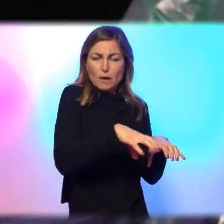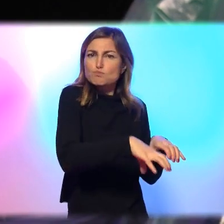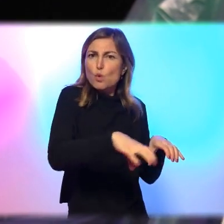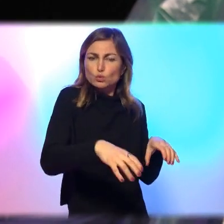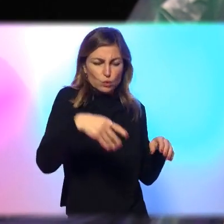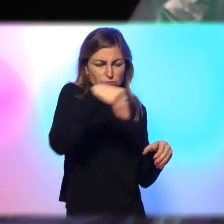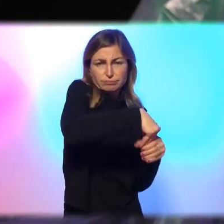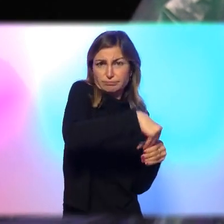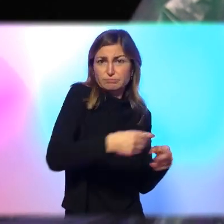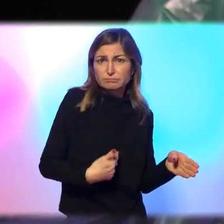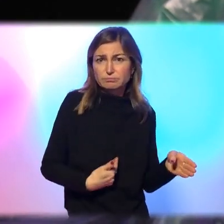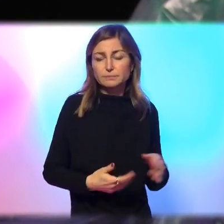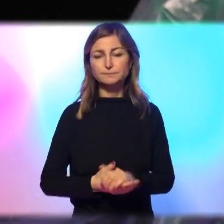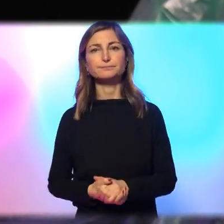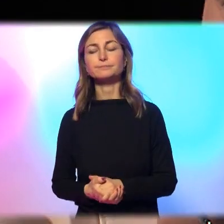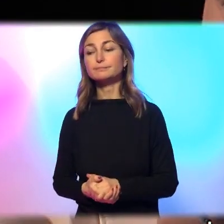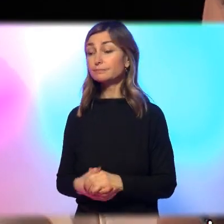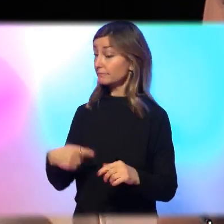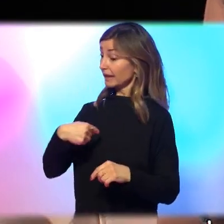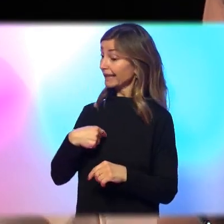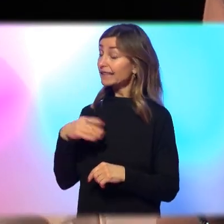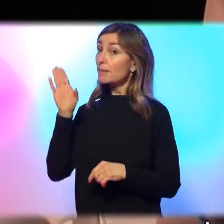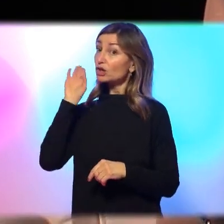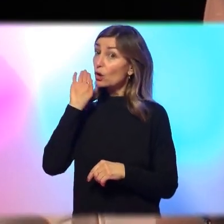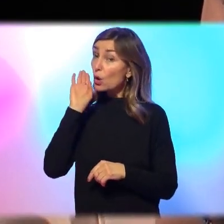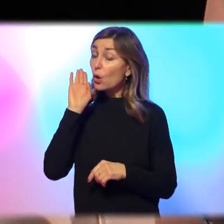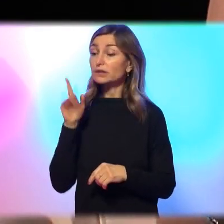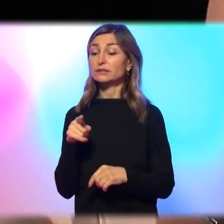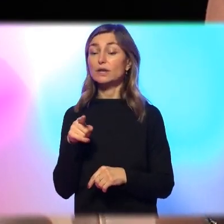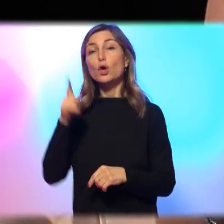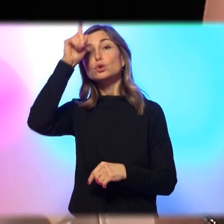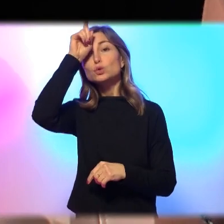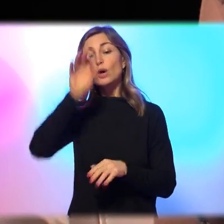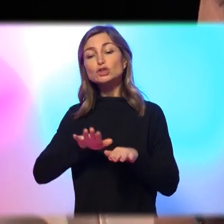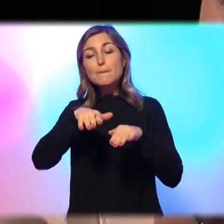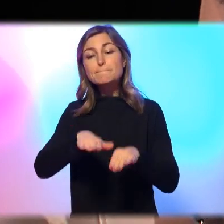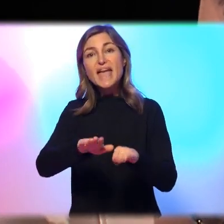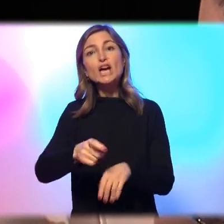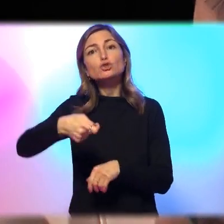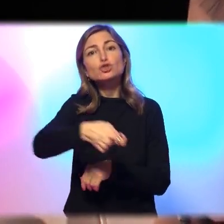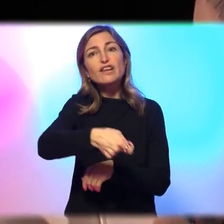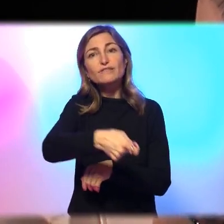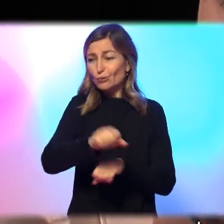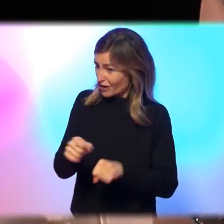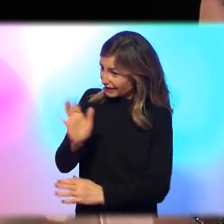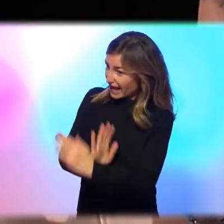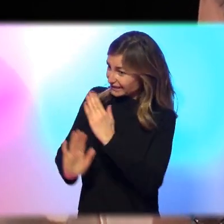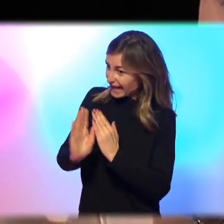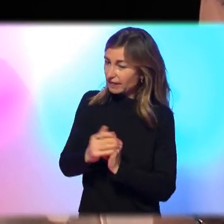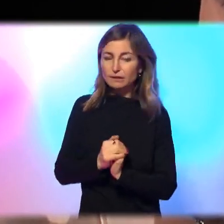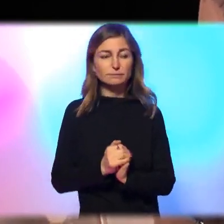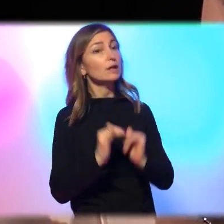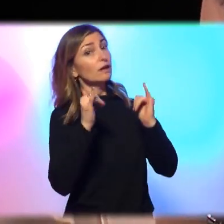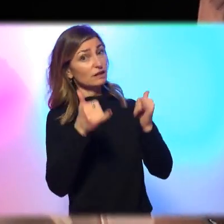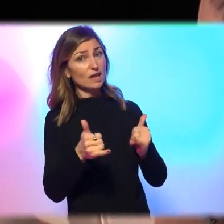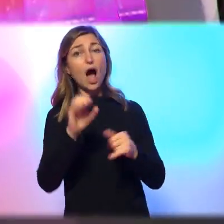welchen Schädlichkeitsfaktor damit verbunden ist. Ich habe gehört über Deutsche Meerstiftung. So, erzählen Sie bitte über Deutsche Meerstiftung.